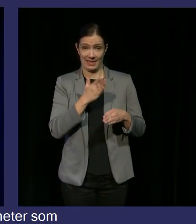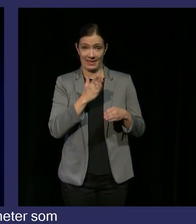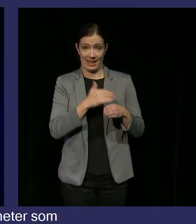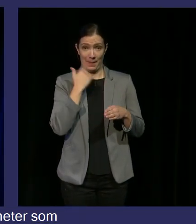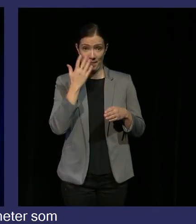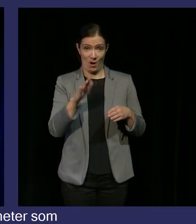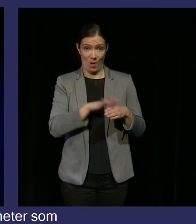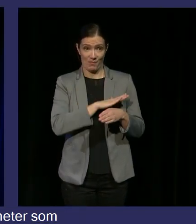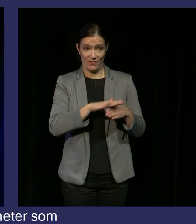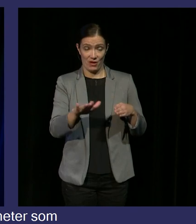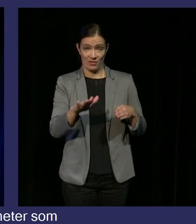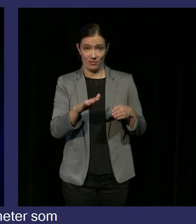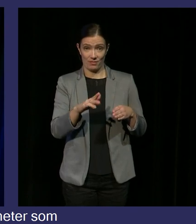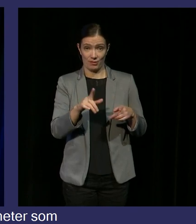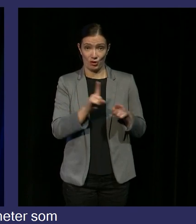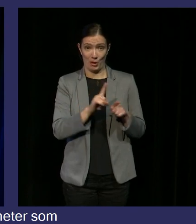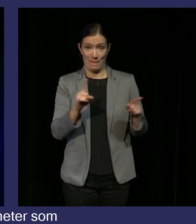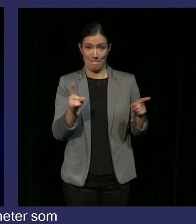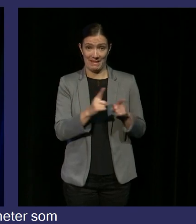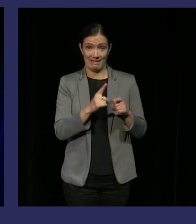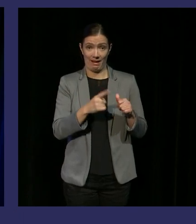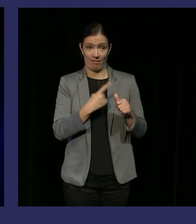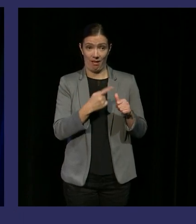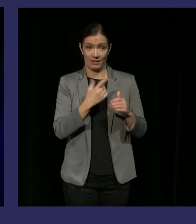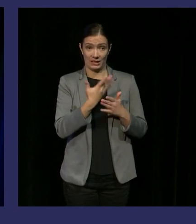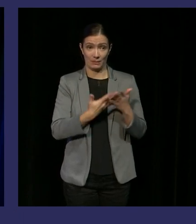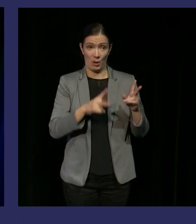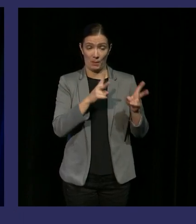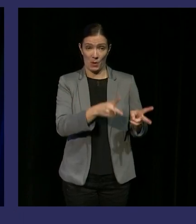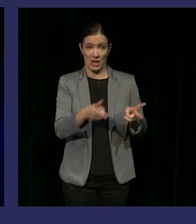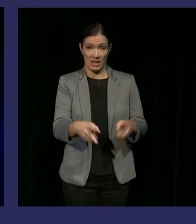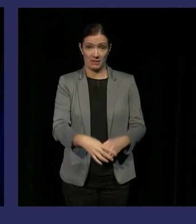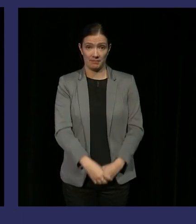rettigheter som mindretalsspråk bruker?